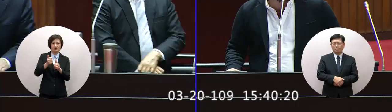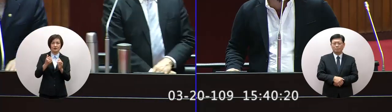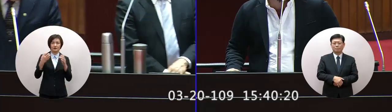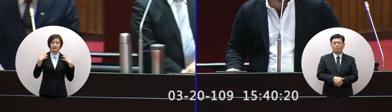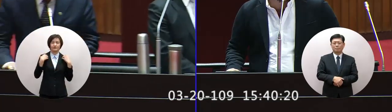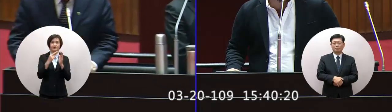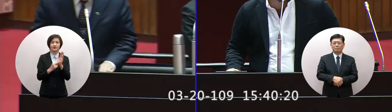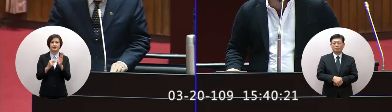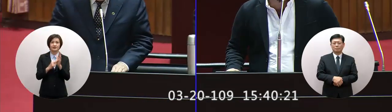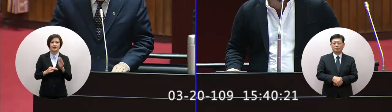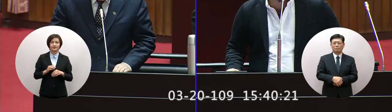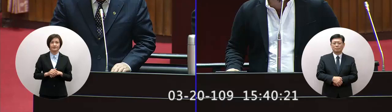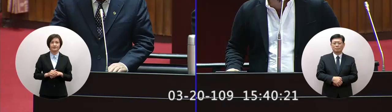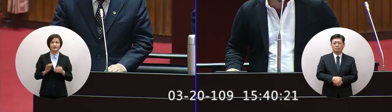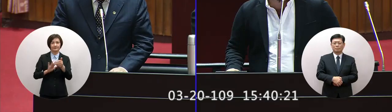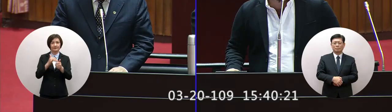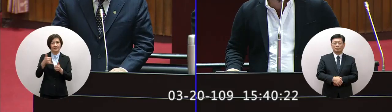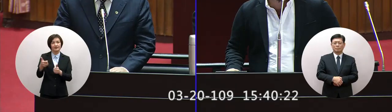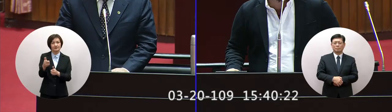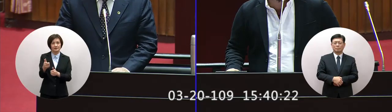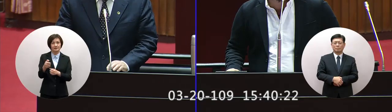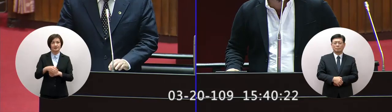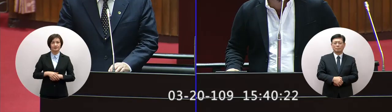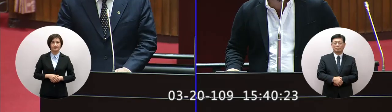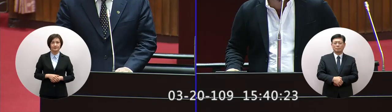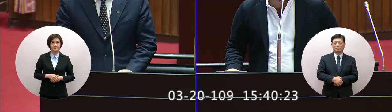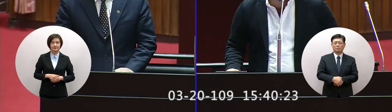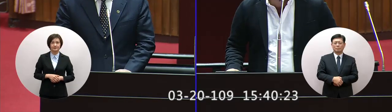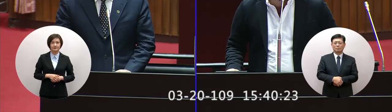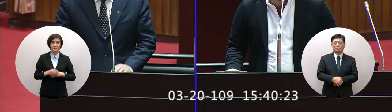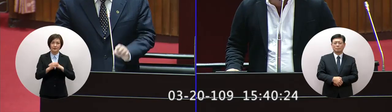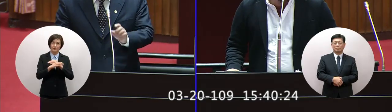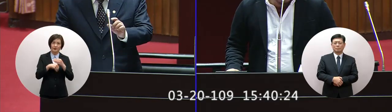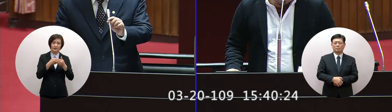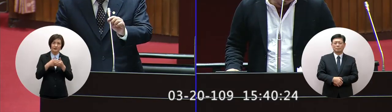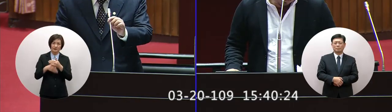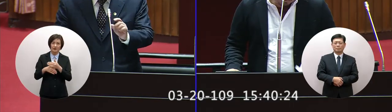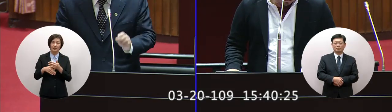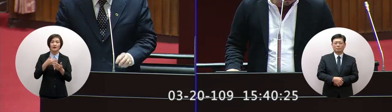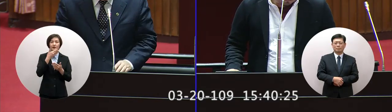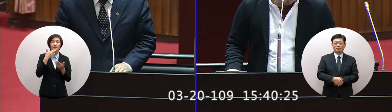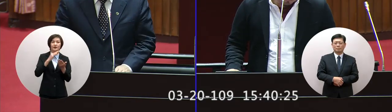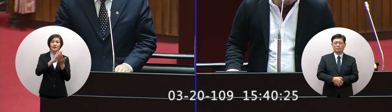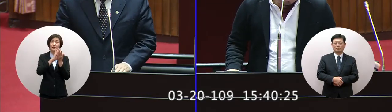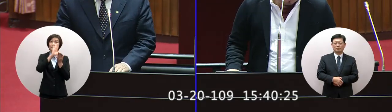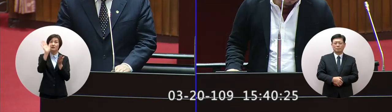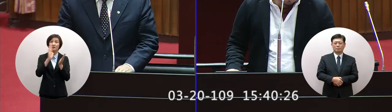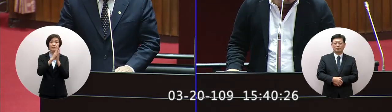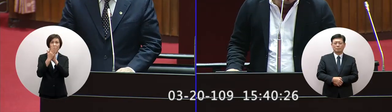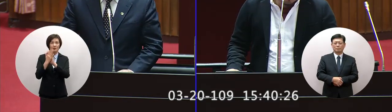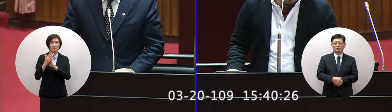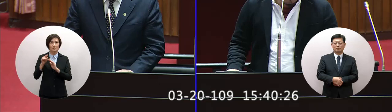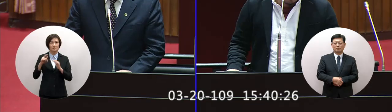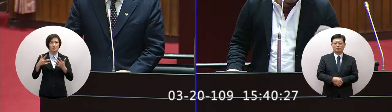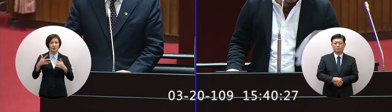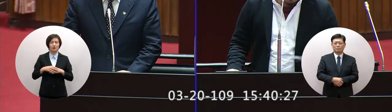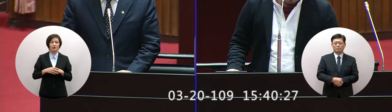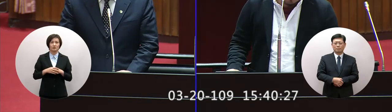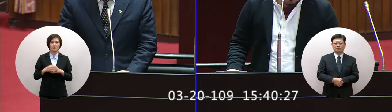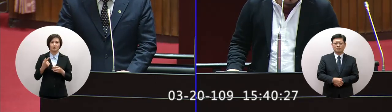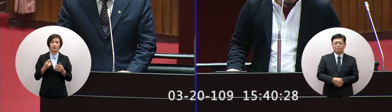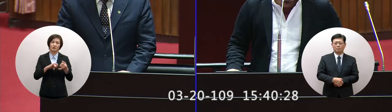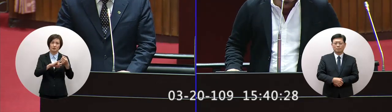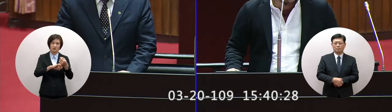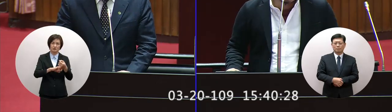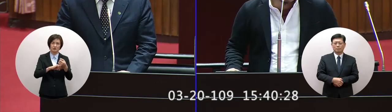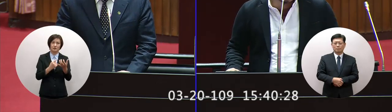我想谢谢委员哈。我想这对于这个温室气体减量、气候变迁这一部分，因为我们不是公约的缔约国，所以我们是把